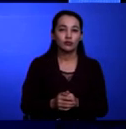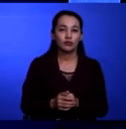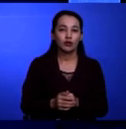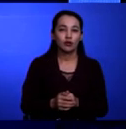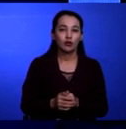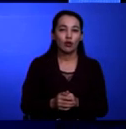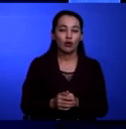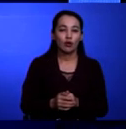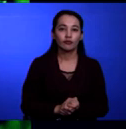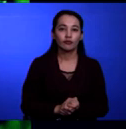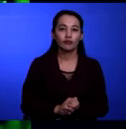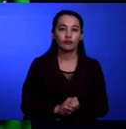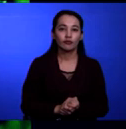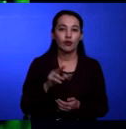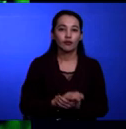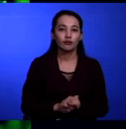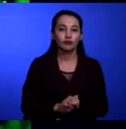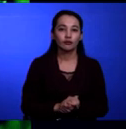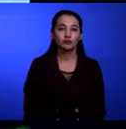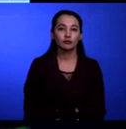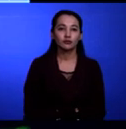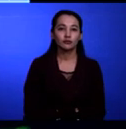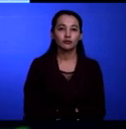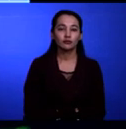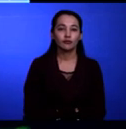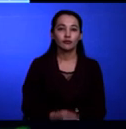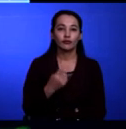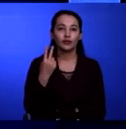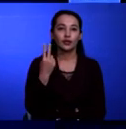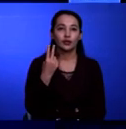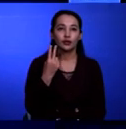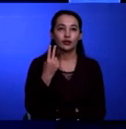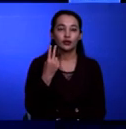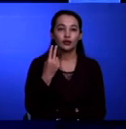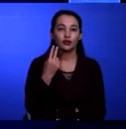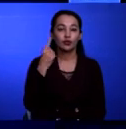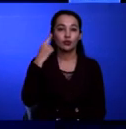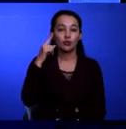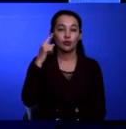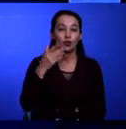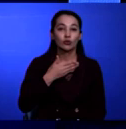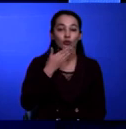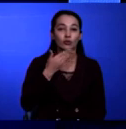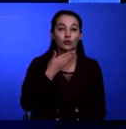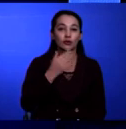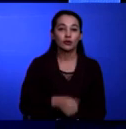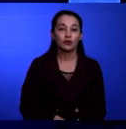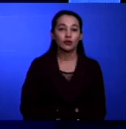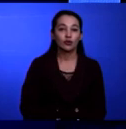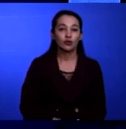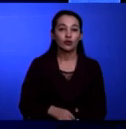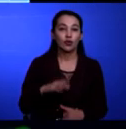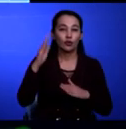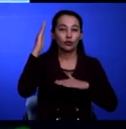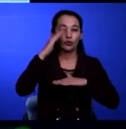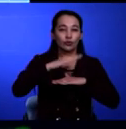gumburlab chaqqani uchun chaqmoq deyiladi. Ikkinchi topishmoqni o'qiyman. Tunda